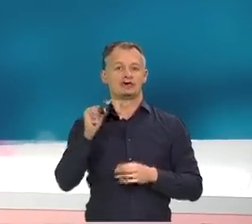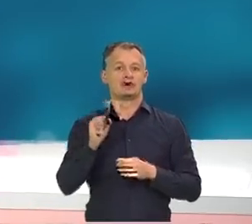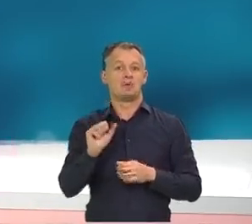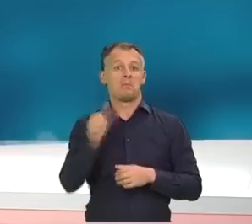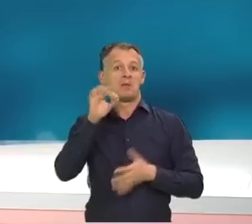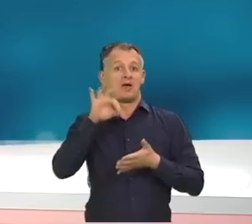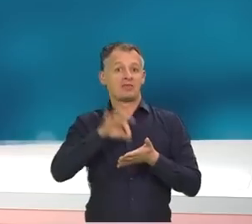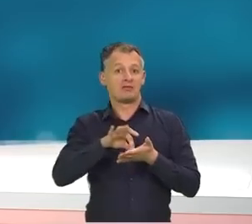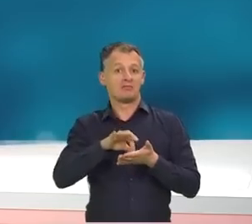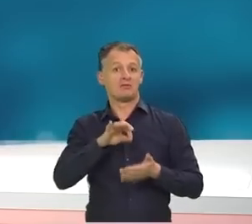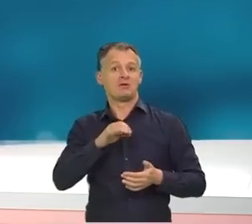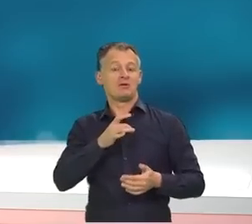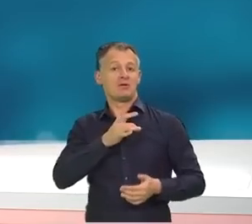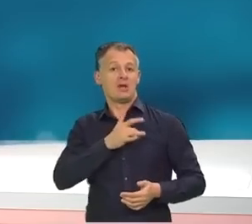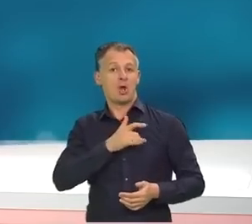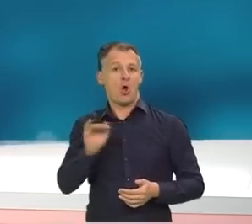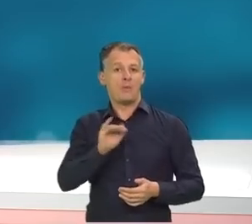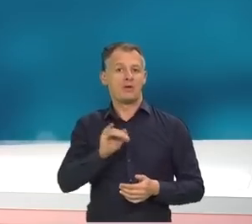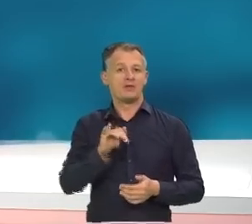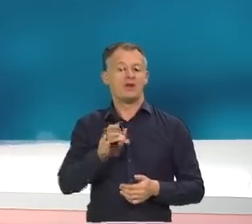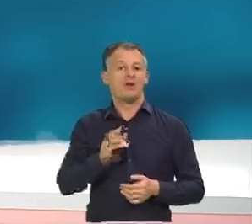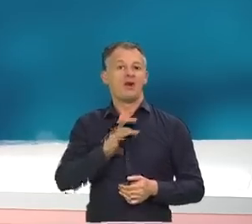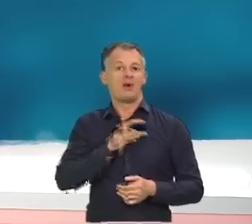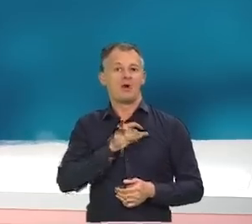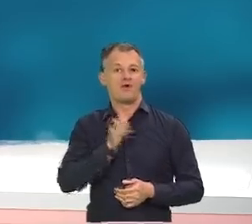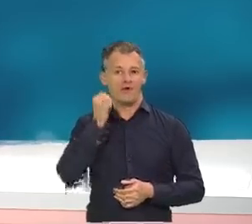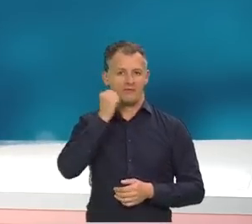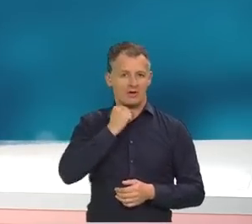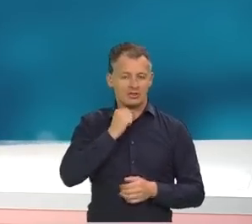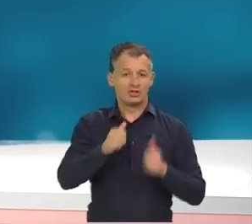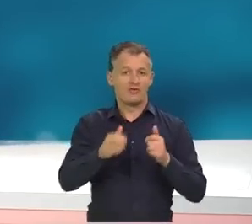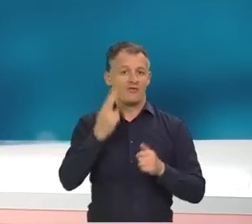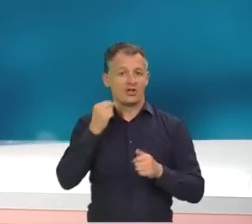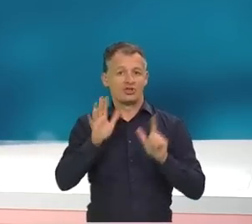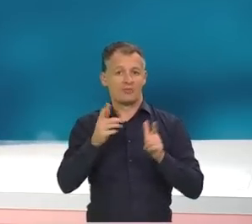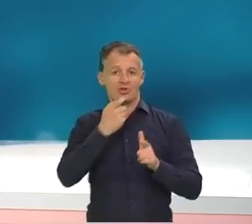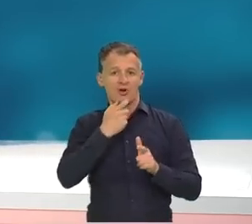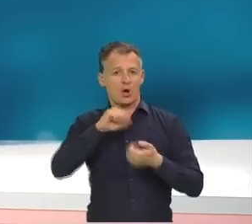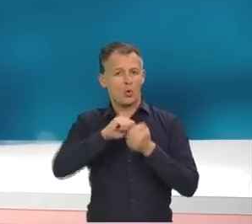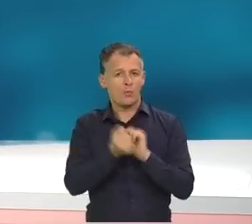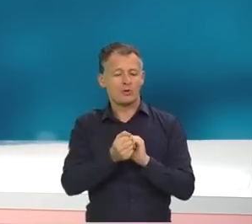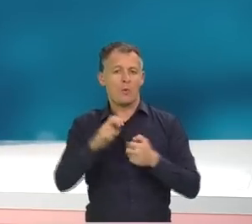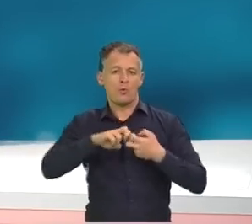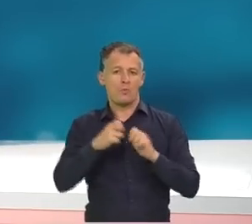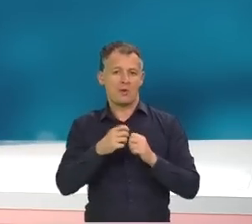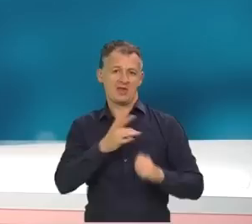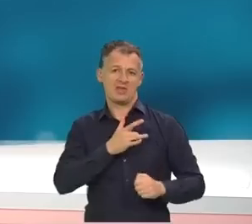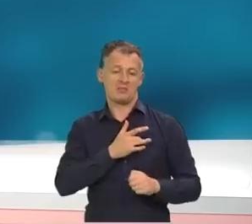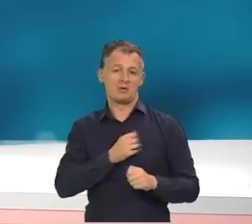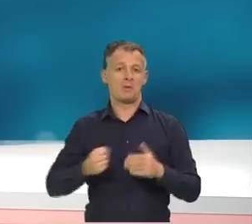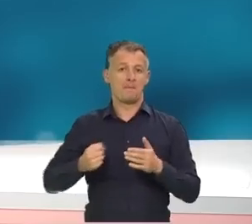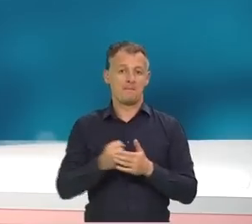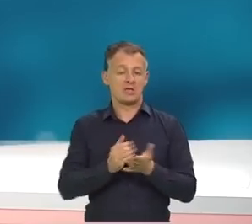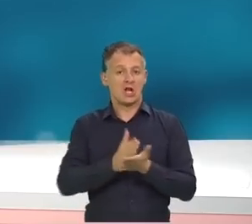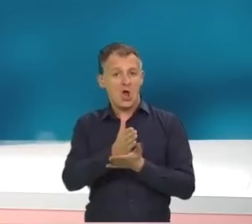bate o inimă artificială. Vorbim de o fată de 17 ani care de 3 luni se luptă cu o gravă insuficiență cardiacă. Până la intervenție,